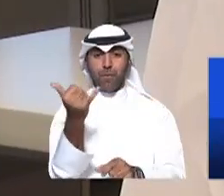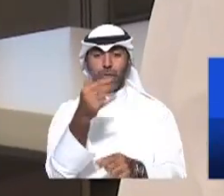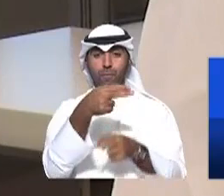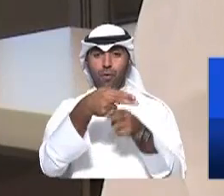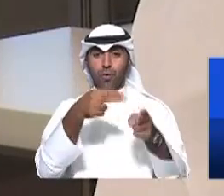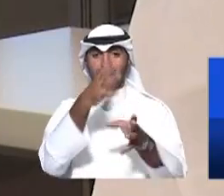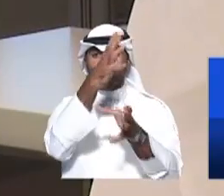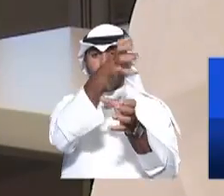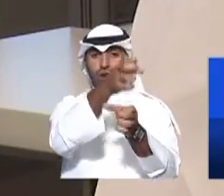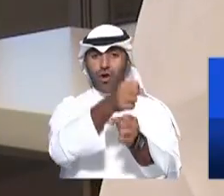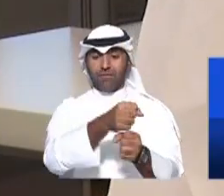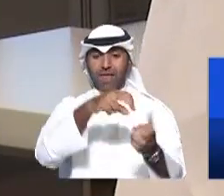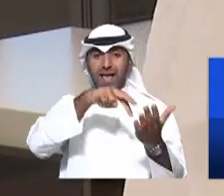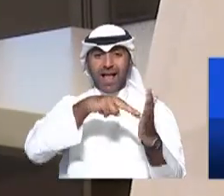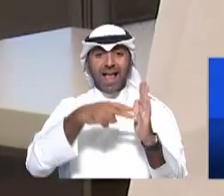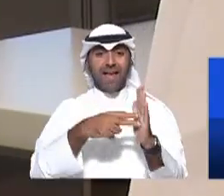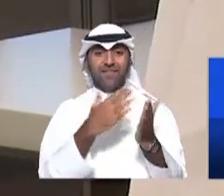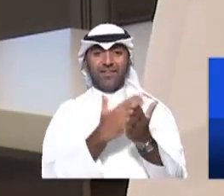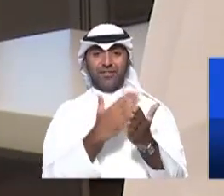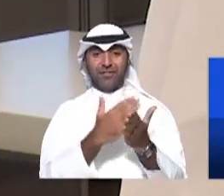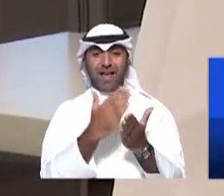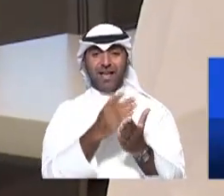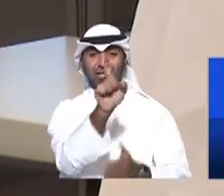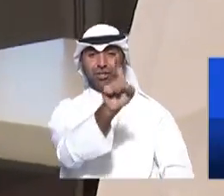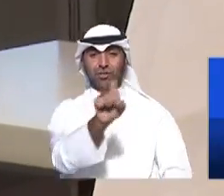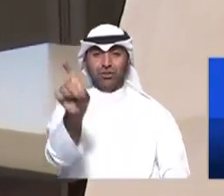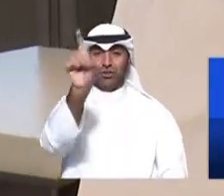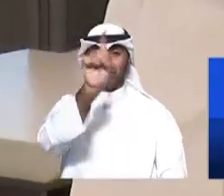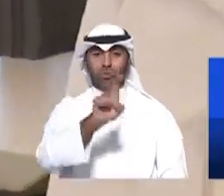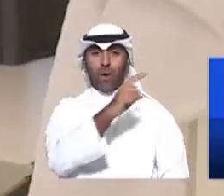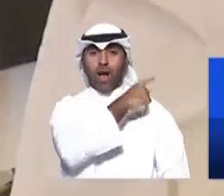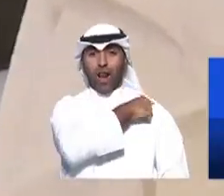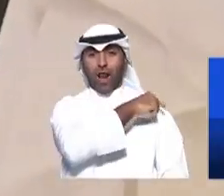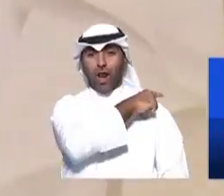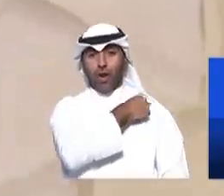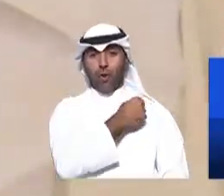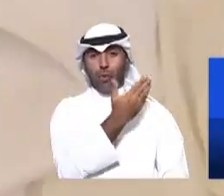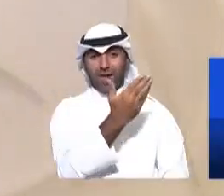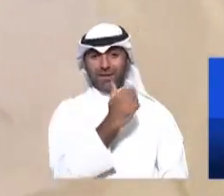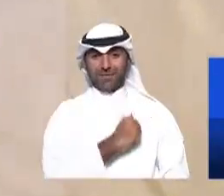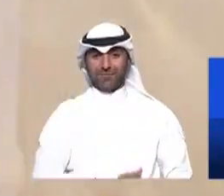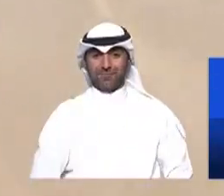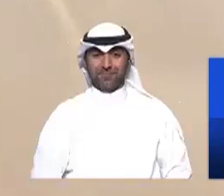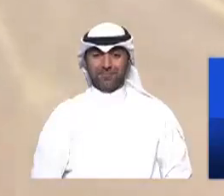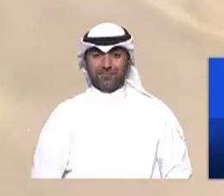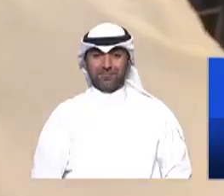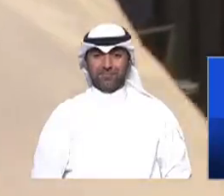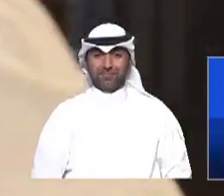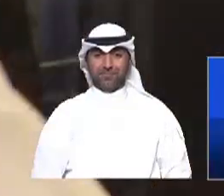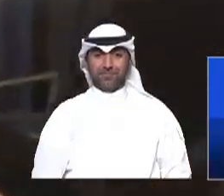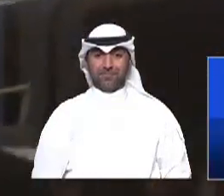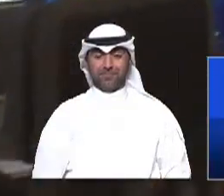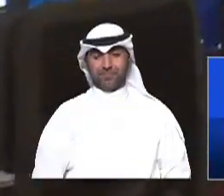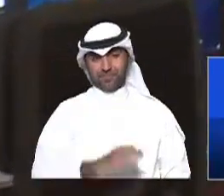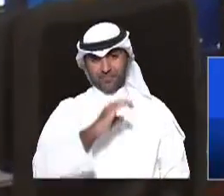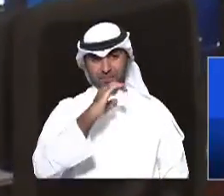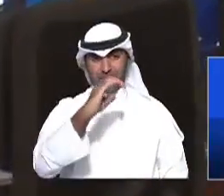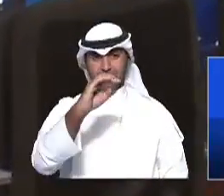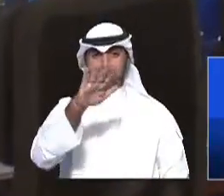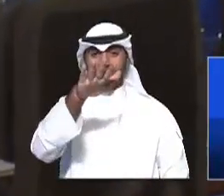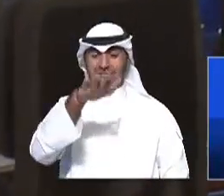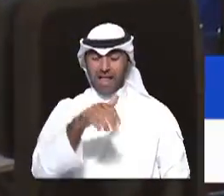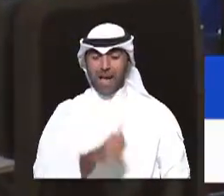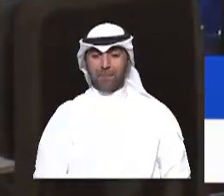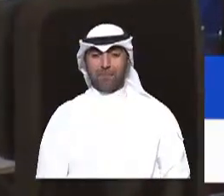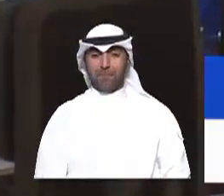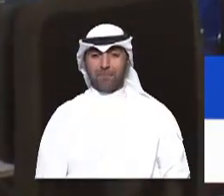الصيد الجائر. حدثنا لواء طلال عن جهود الإدارة العامة لخفر السواحل. طبعا جهود الإدارة العامة لخفر السواحل